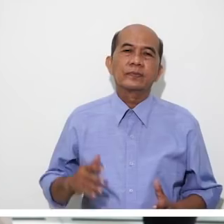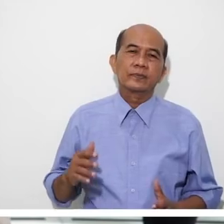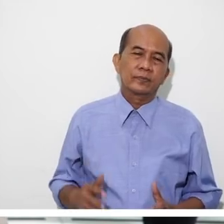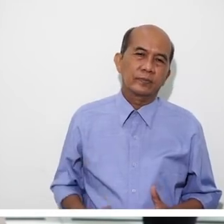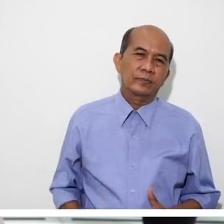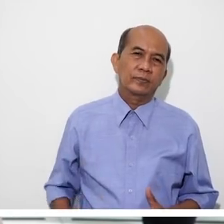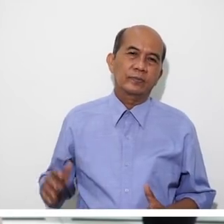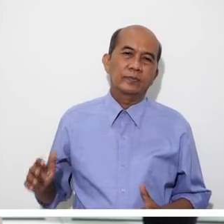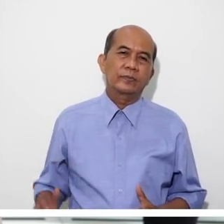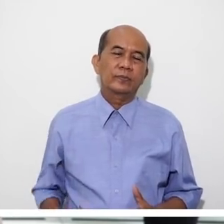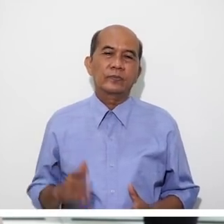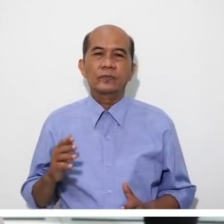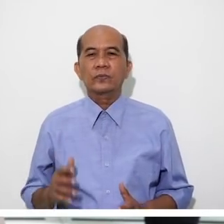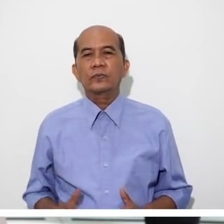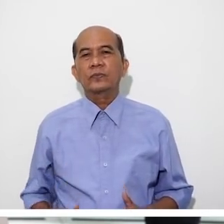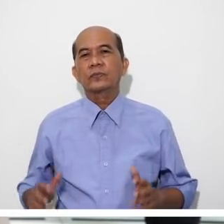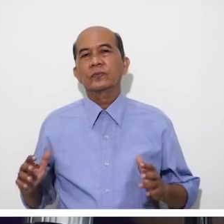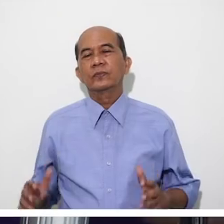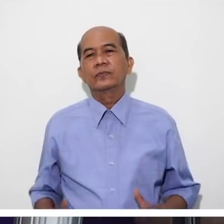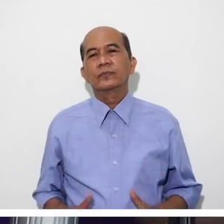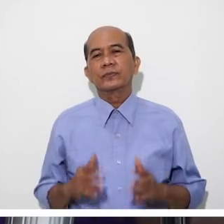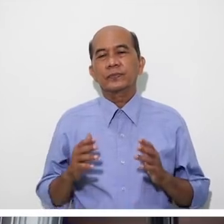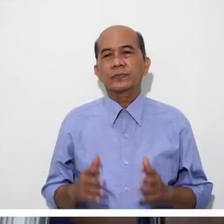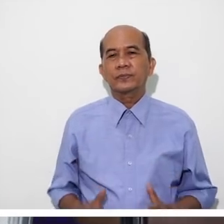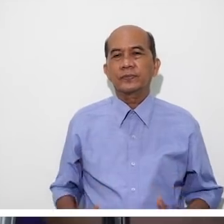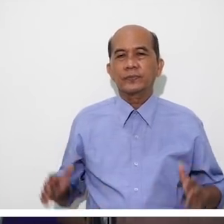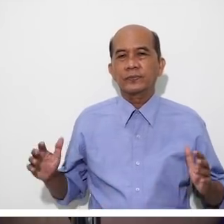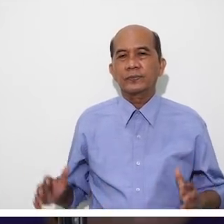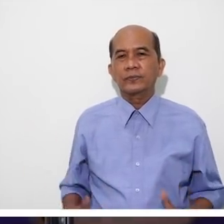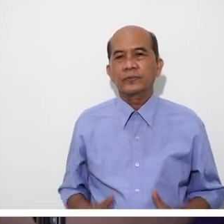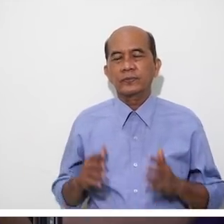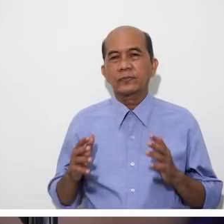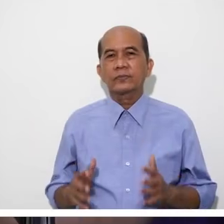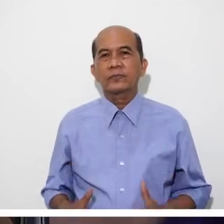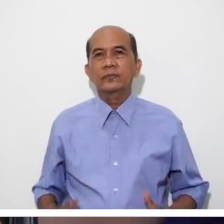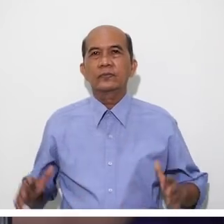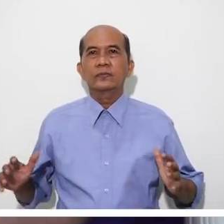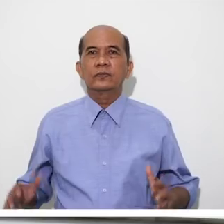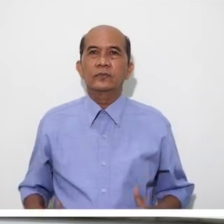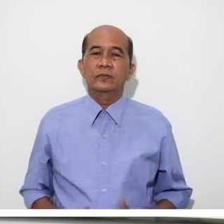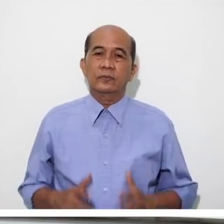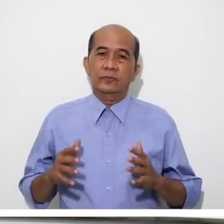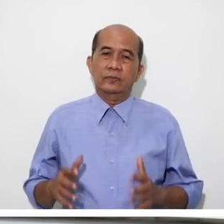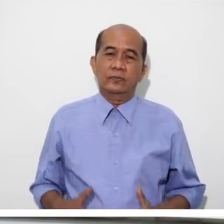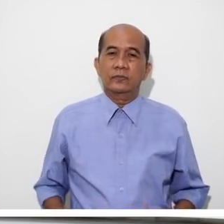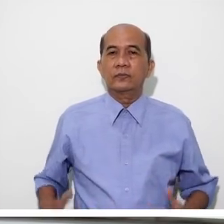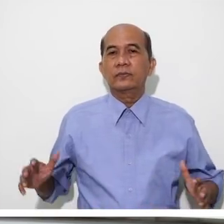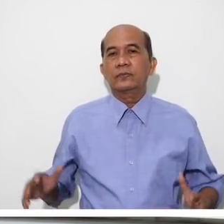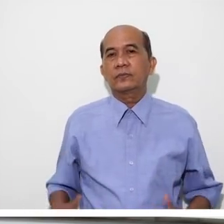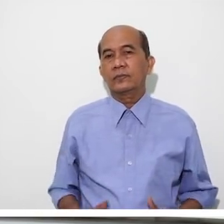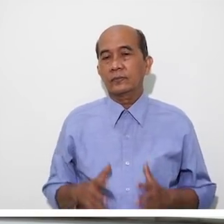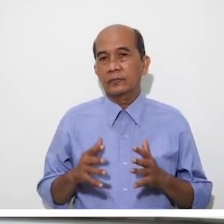Oh Tuhan, Kaulah gembala kami. Tuntun kami sebagai domba-dombamu dan anak-anakmu. Karena kami